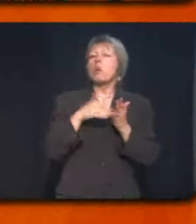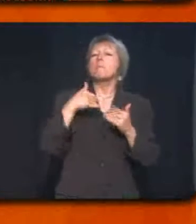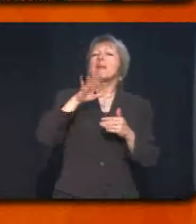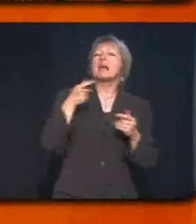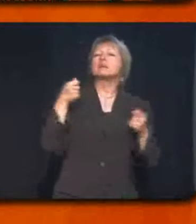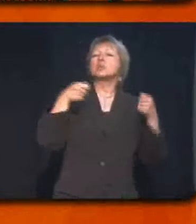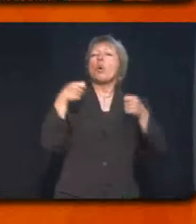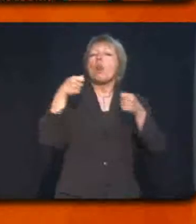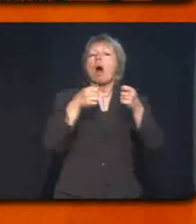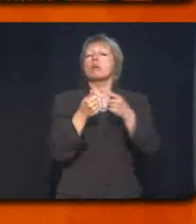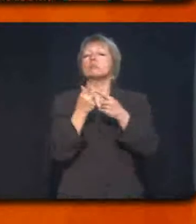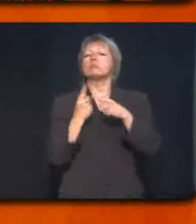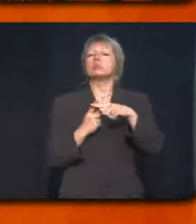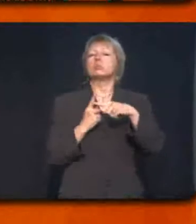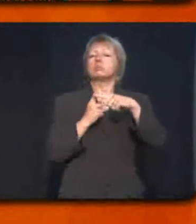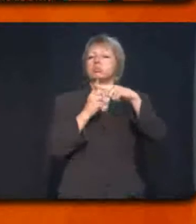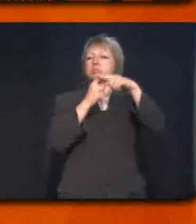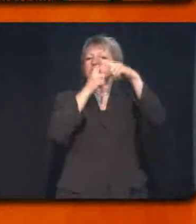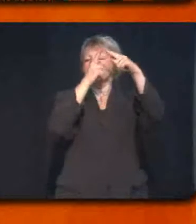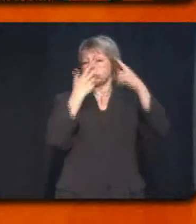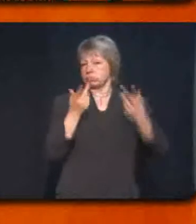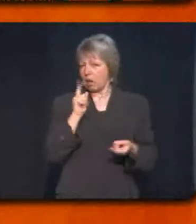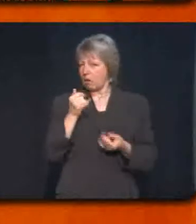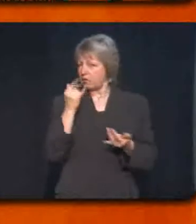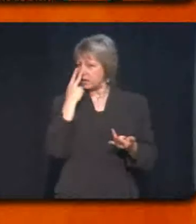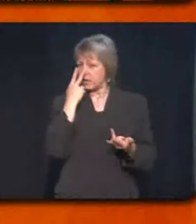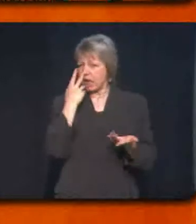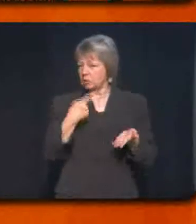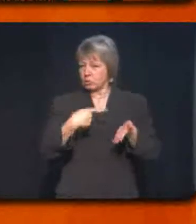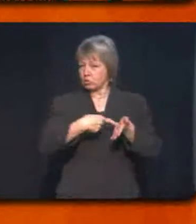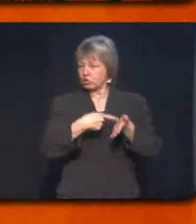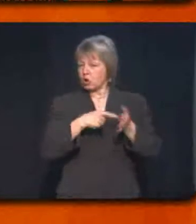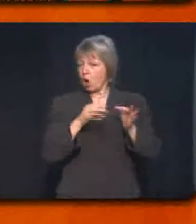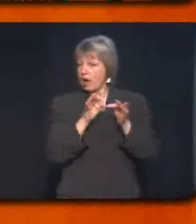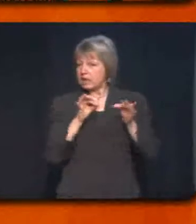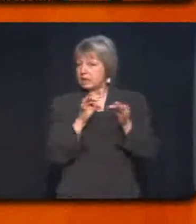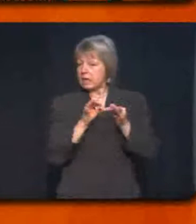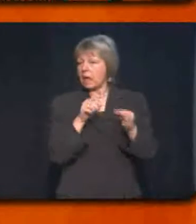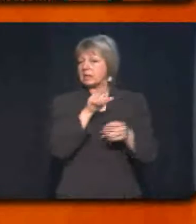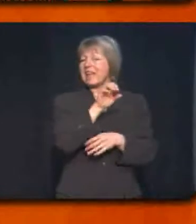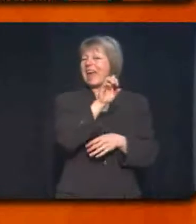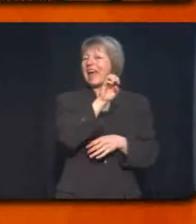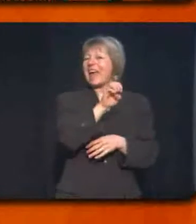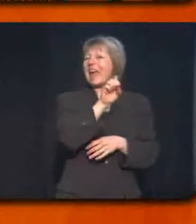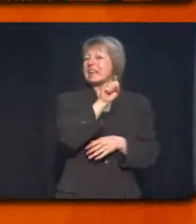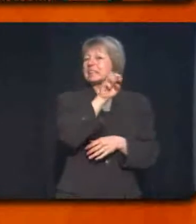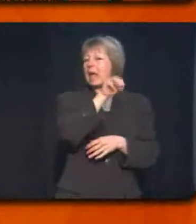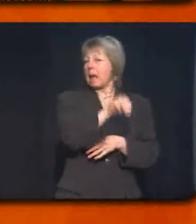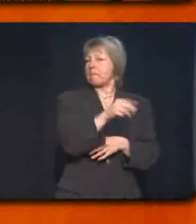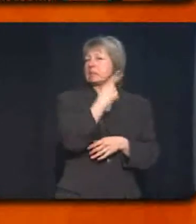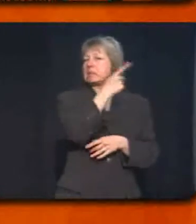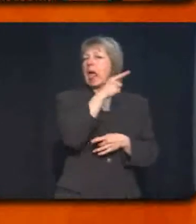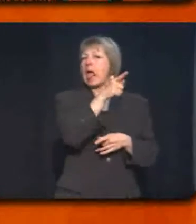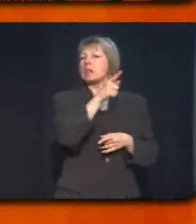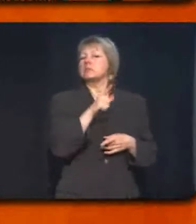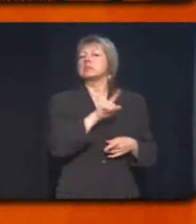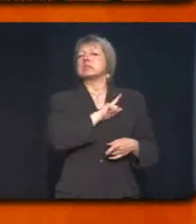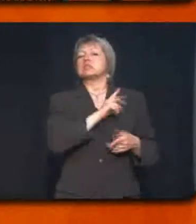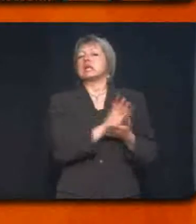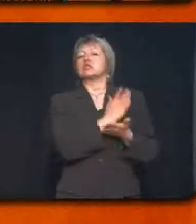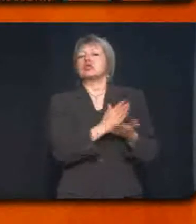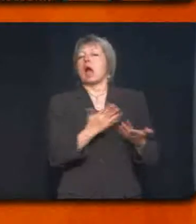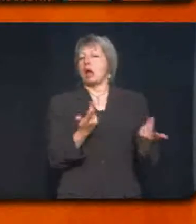eben auch Steuersätze die Moment vom ESM selber erhoben werden und teilweise undurchsichtig oder gar nicht bekannt